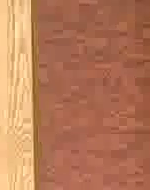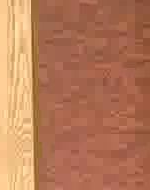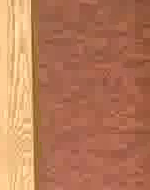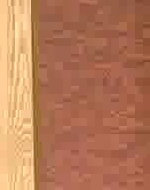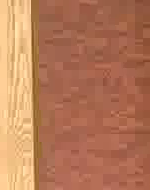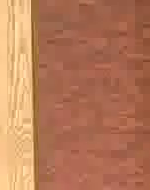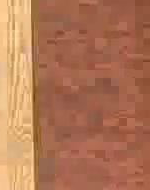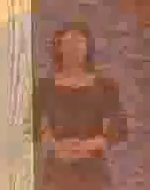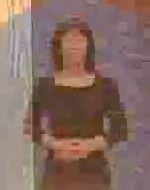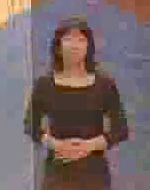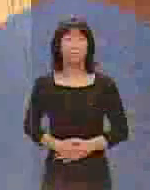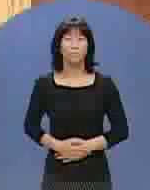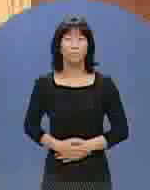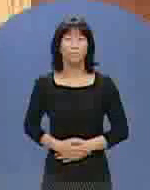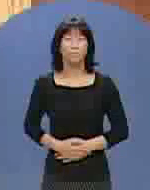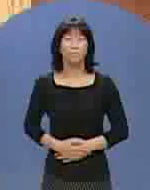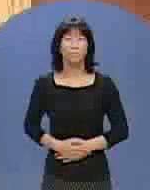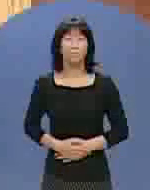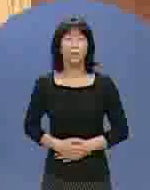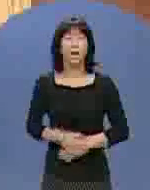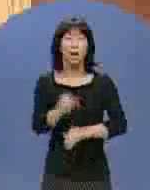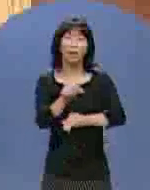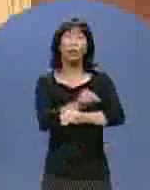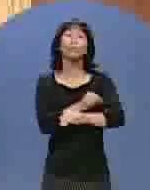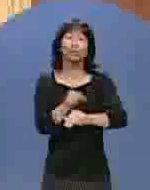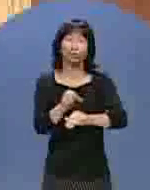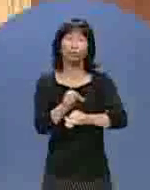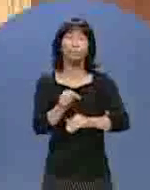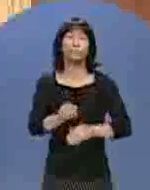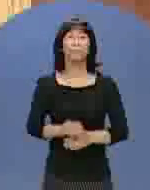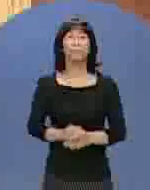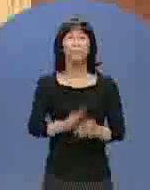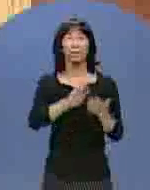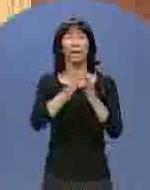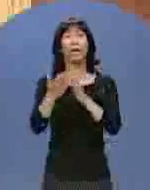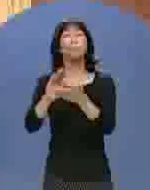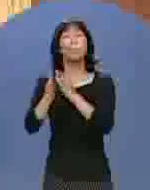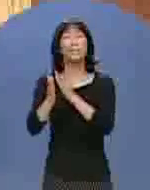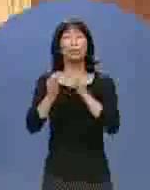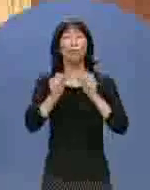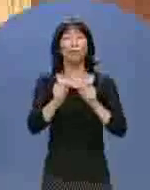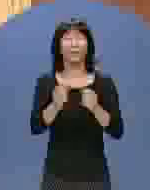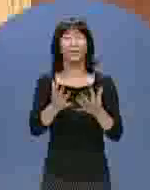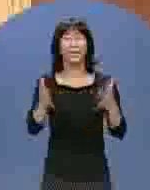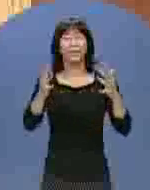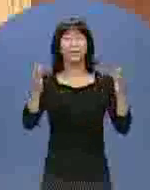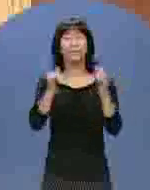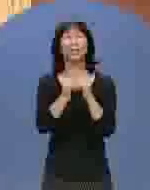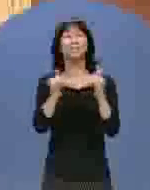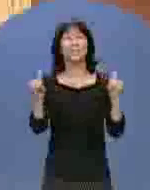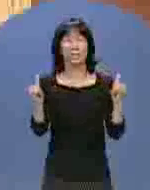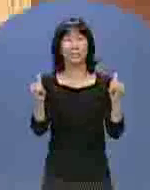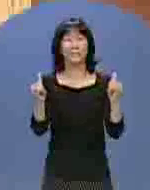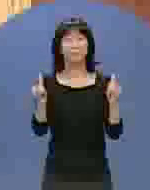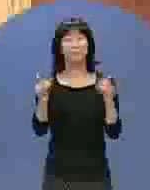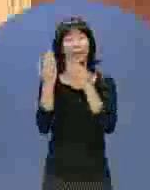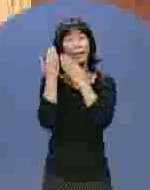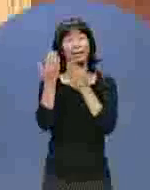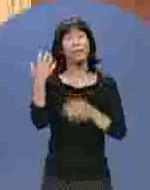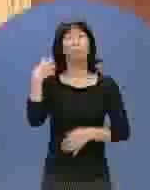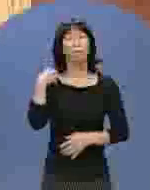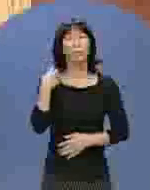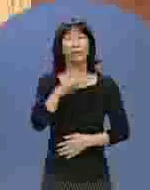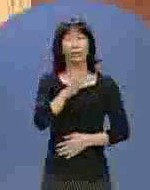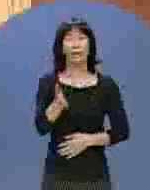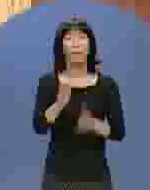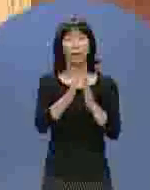。そして特集コーナー、街を元気にする達人たちでは、リポーターの山